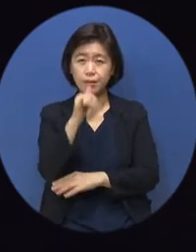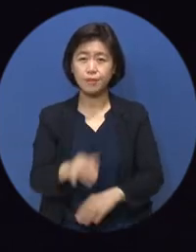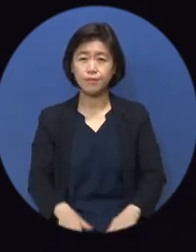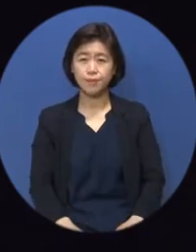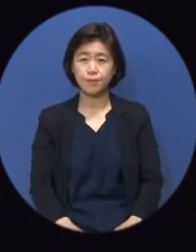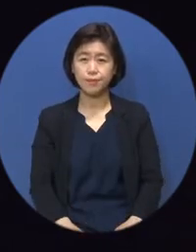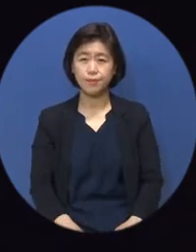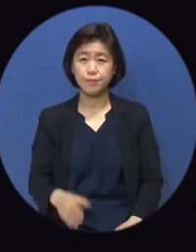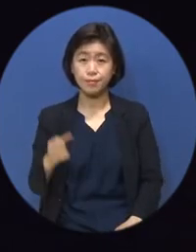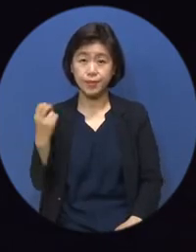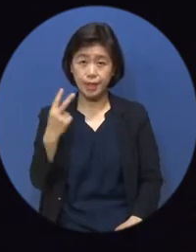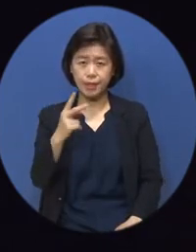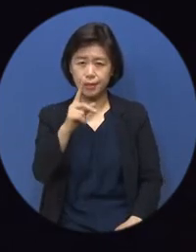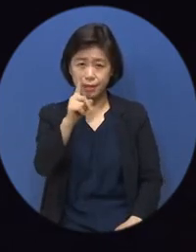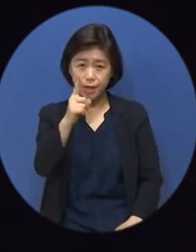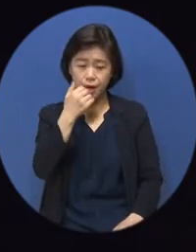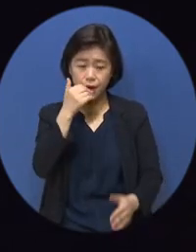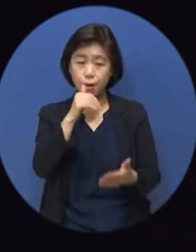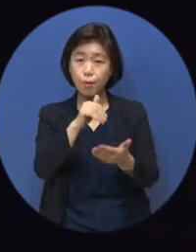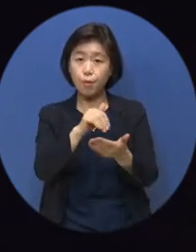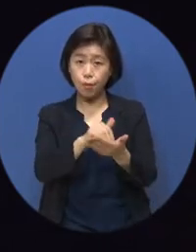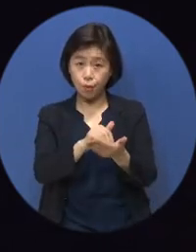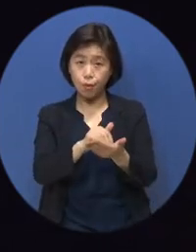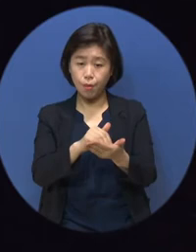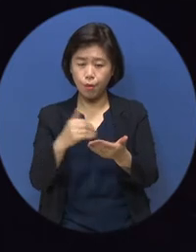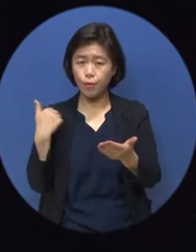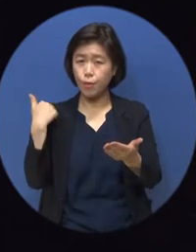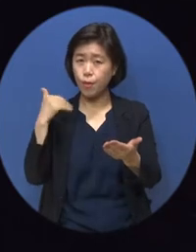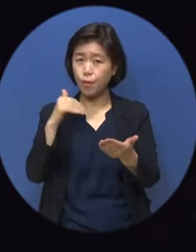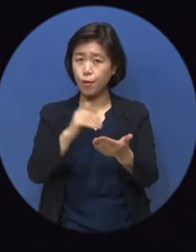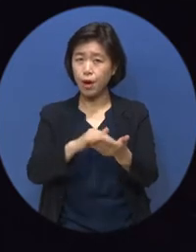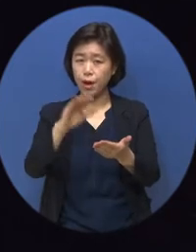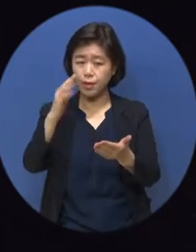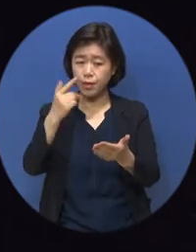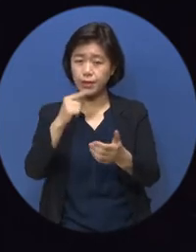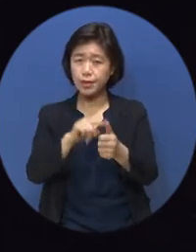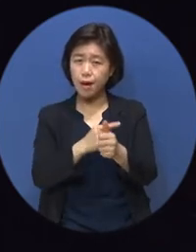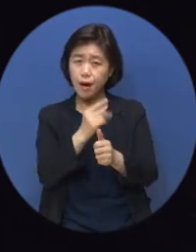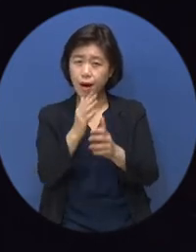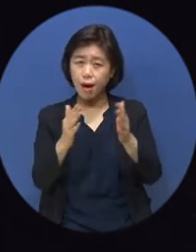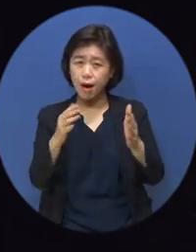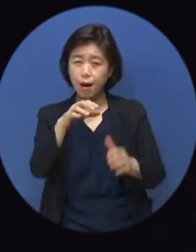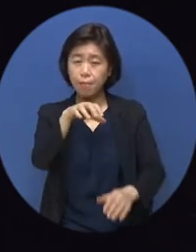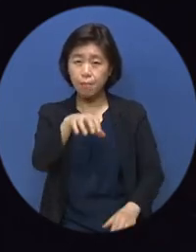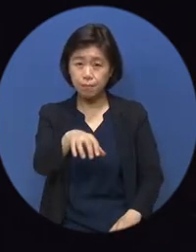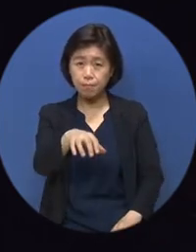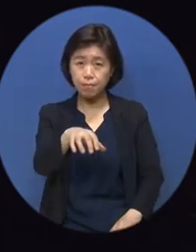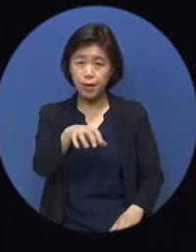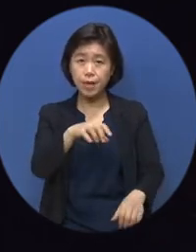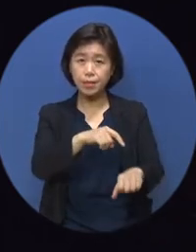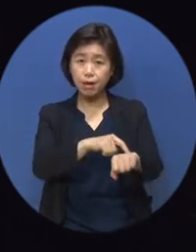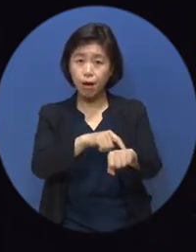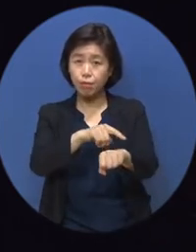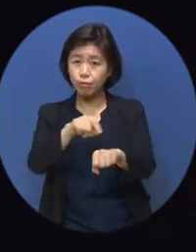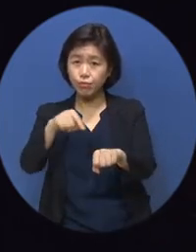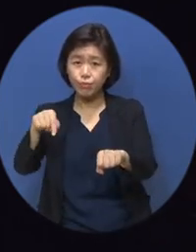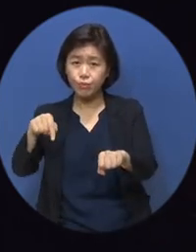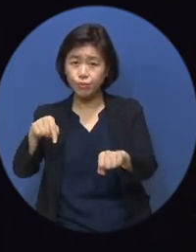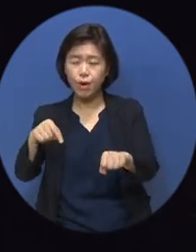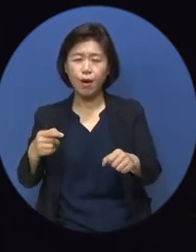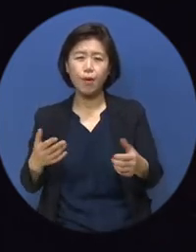다시 한 송이 돌로 돌아가는 자연 앞에 시간은 아무데도 없다.